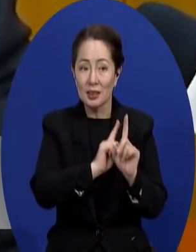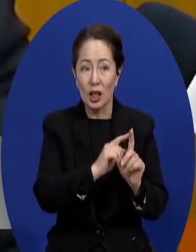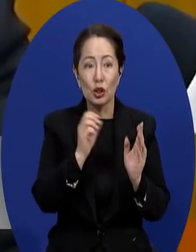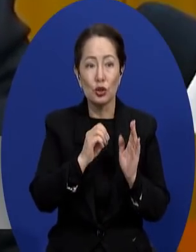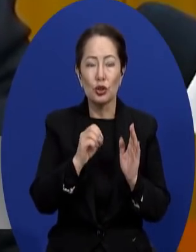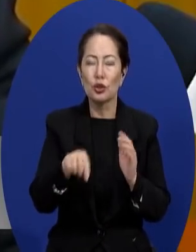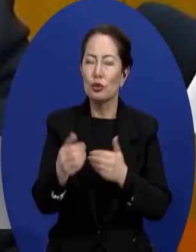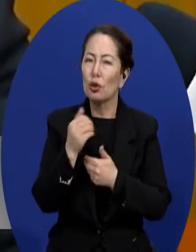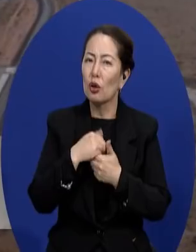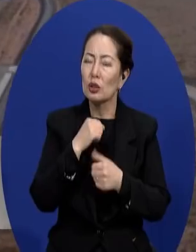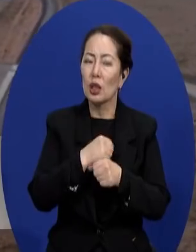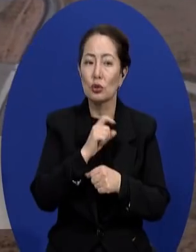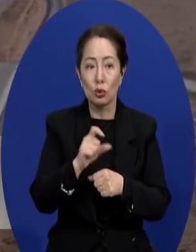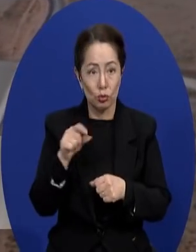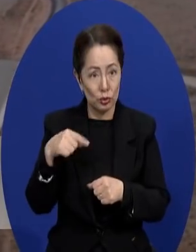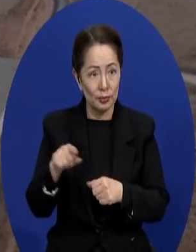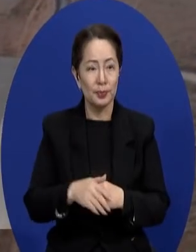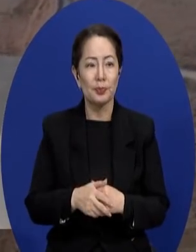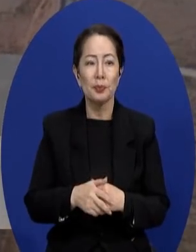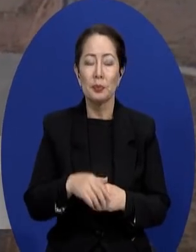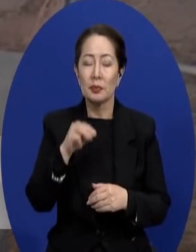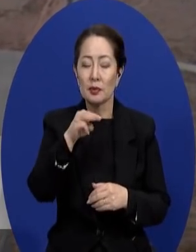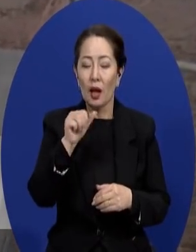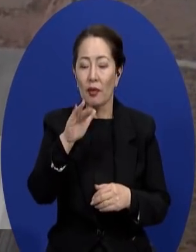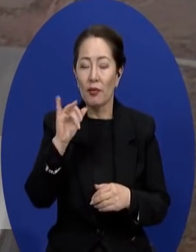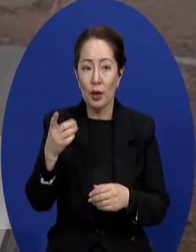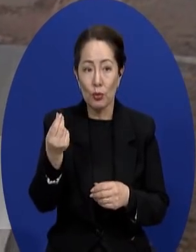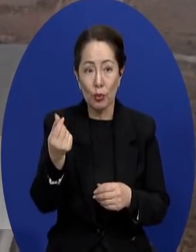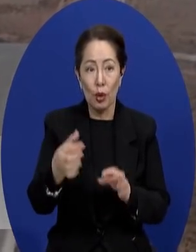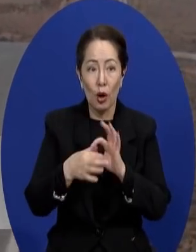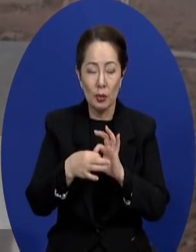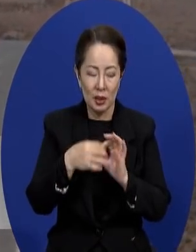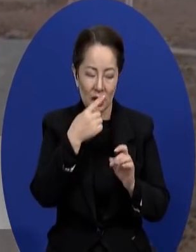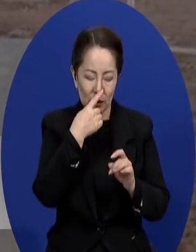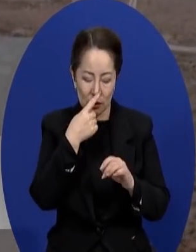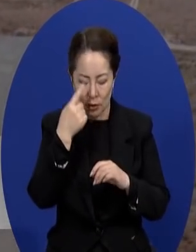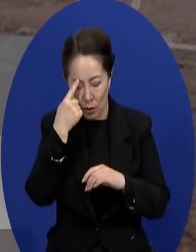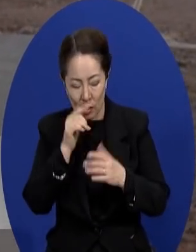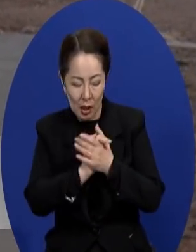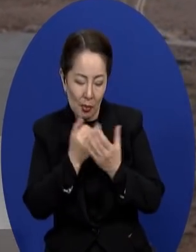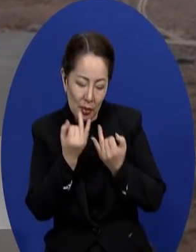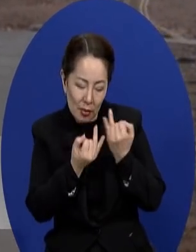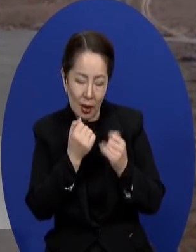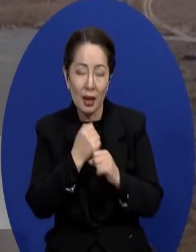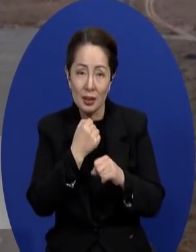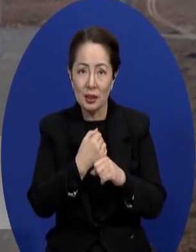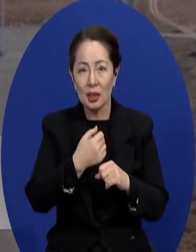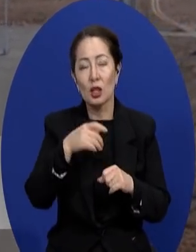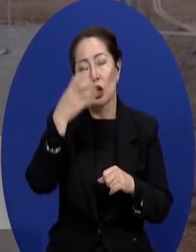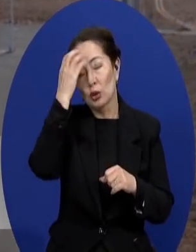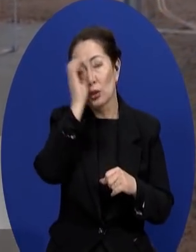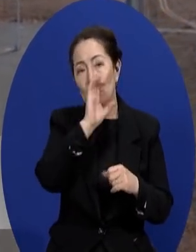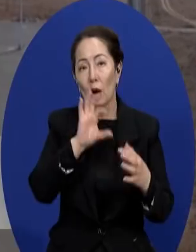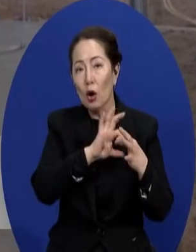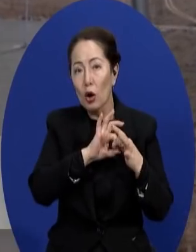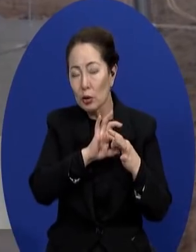байгаа одоо алба хаагчд. Тээвэрлэлтийн үнийн тухайд бүгд найрамдлагдар дуулстай хамтран ажиллаж, эрх зүйн хүрээнд төрийн байгууллагын уялдаа холбоог